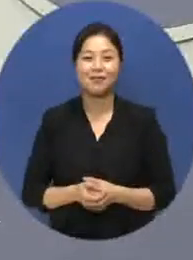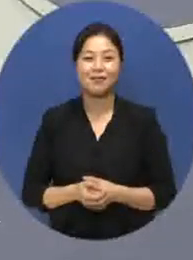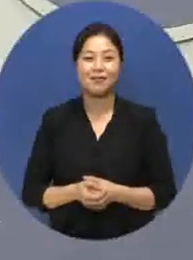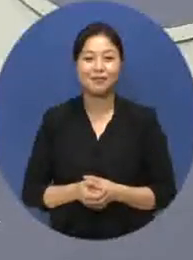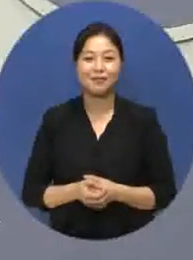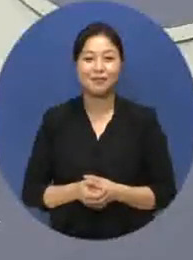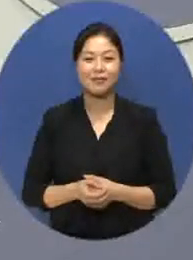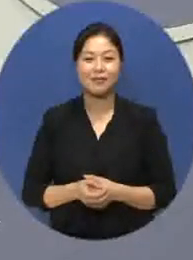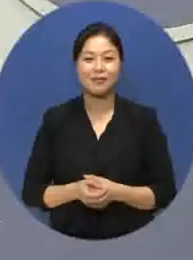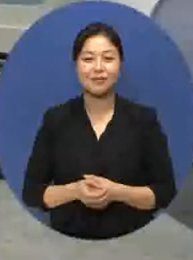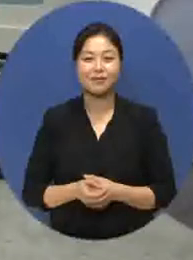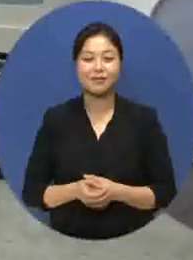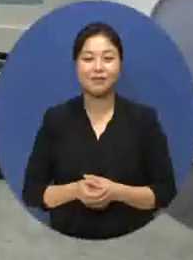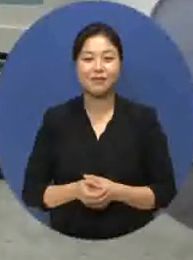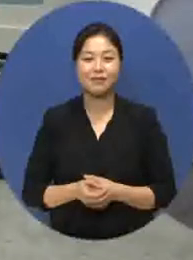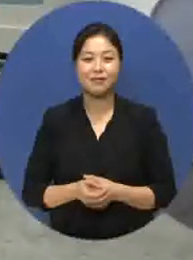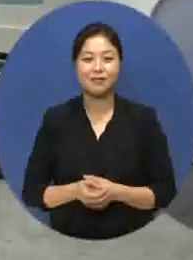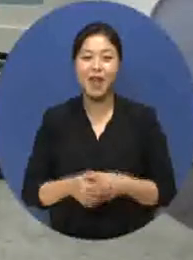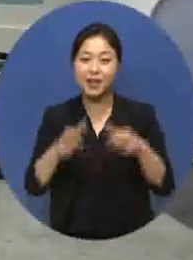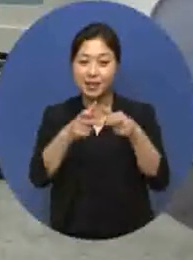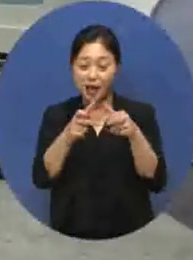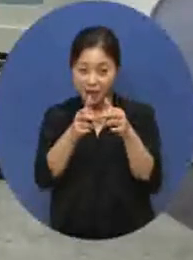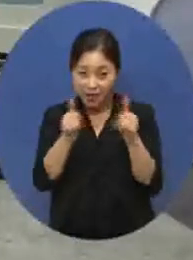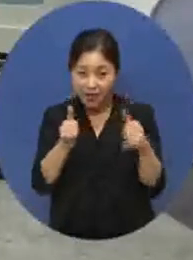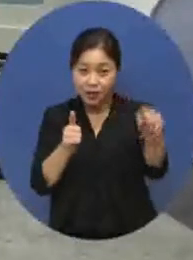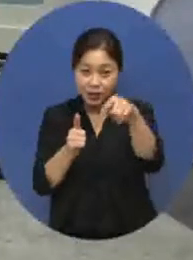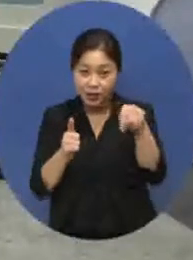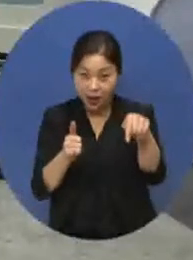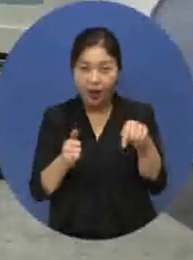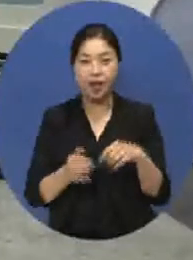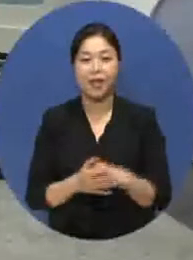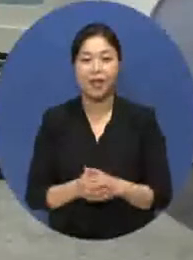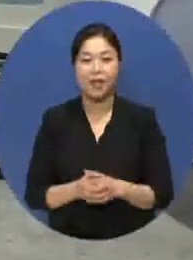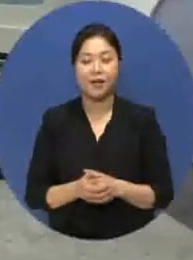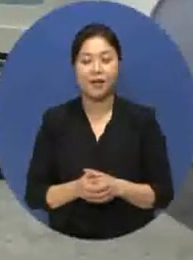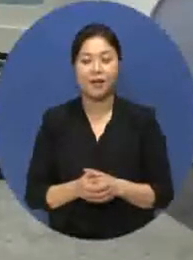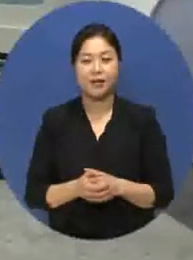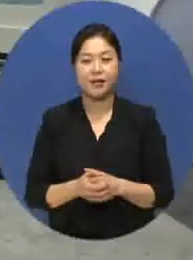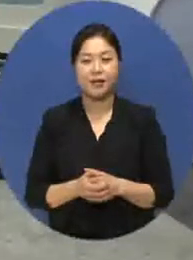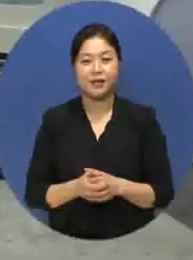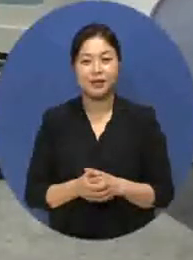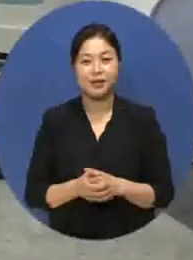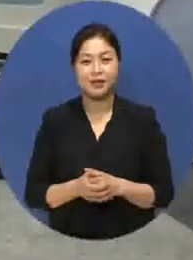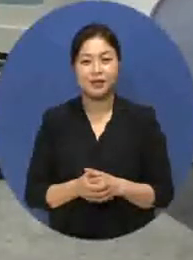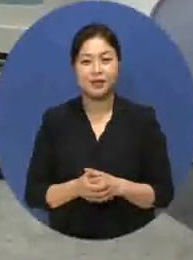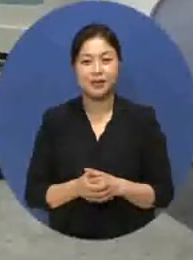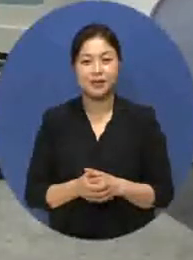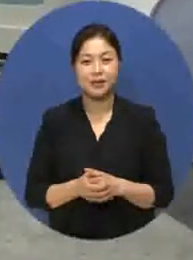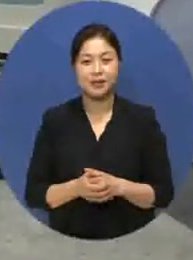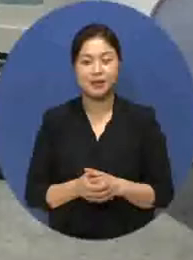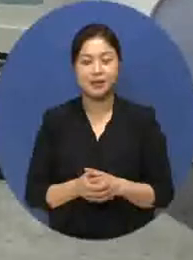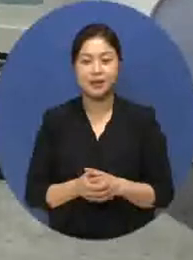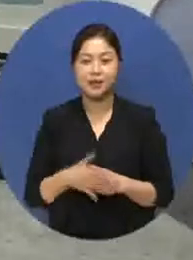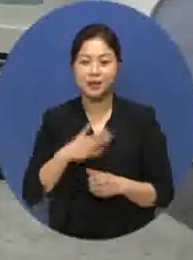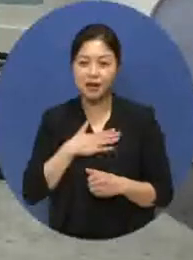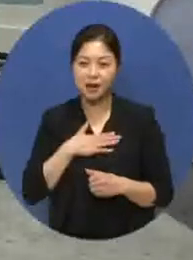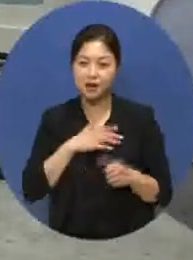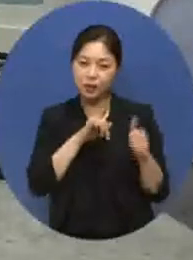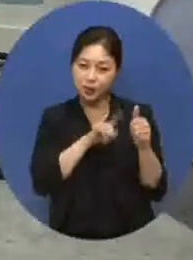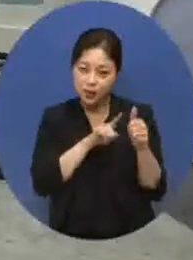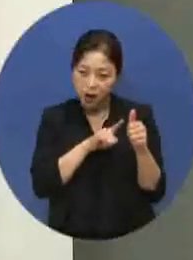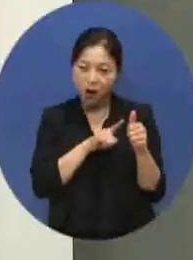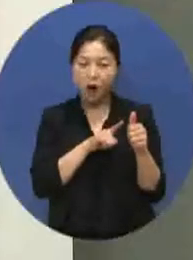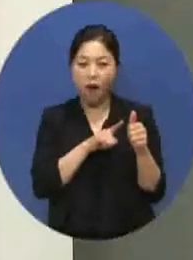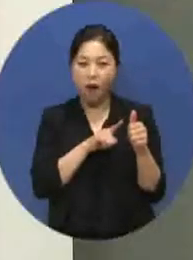그 장애인들 가운데 이제 제가 여기에서 이런 얘기를 거명하기가